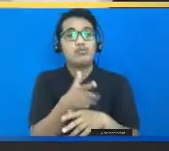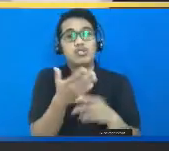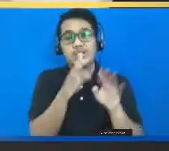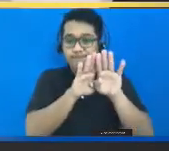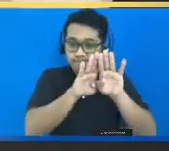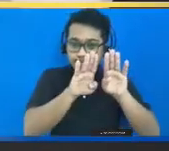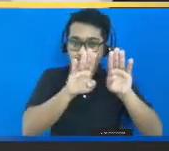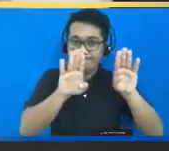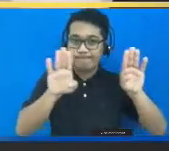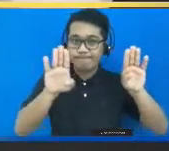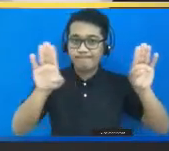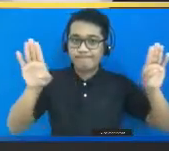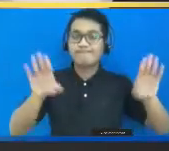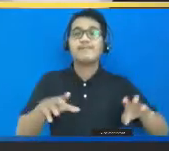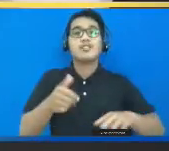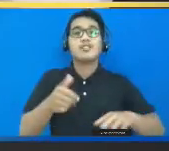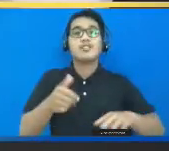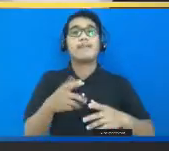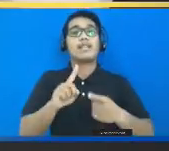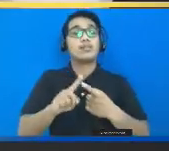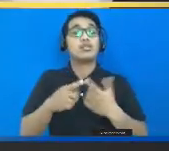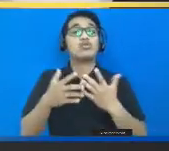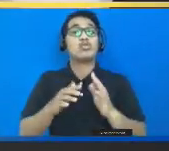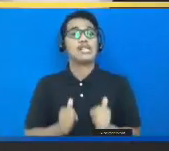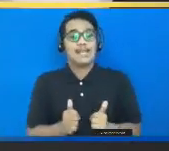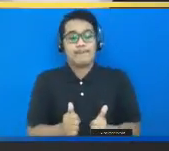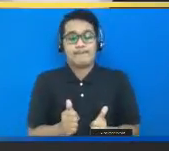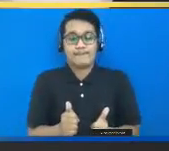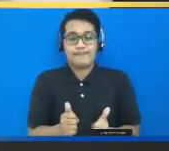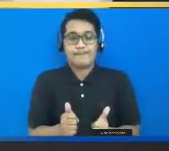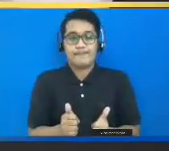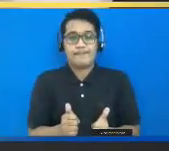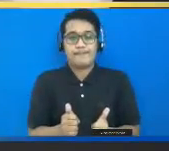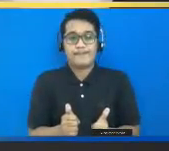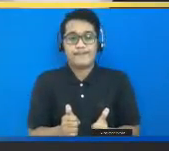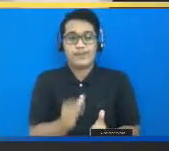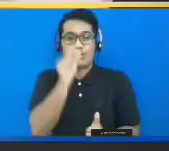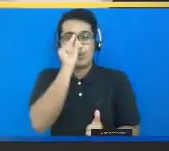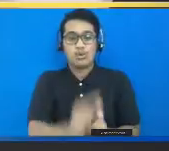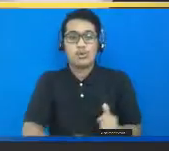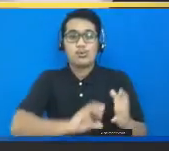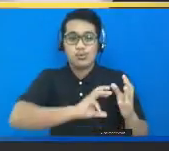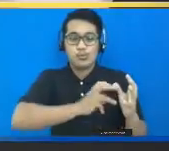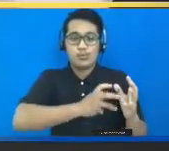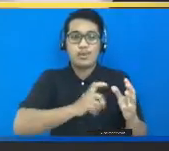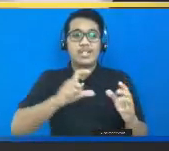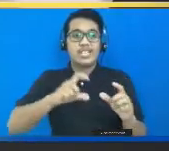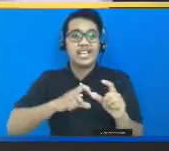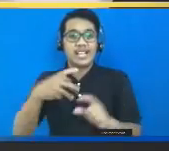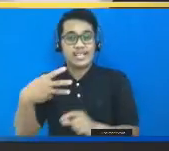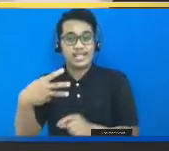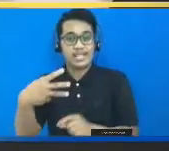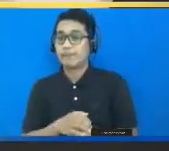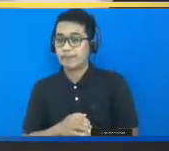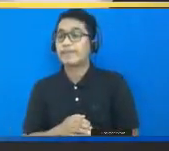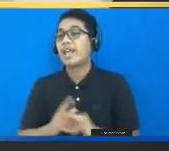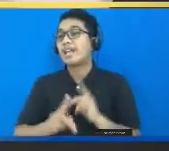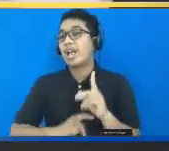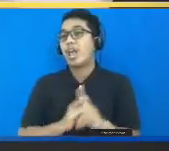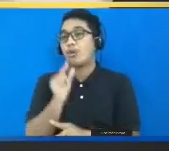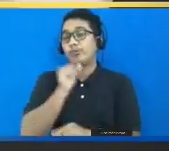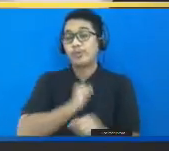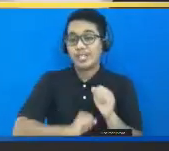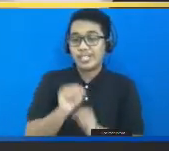dan tweetnya teman-teman juga sudah ready ya untuk jahe untuk protokol jahenya gitu Jadi kalau misalkan untuk